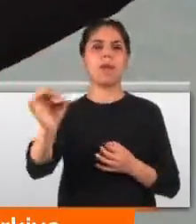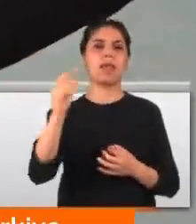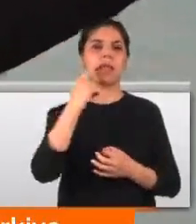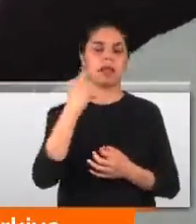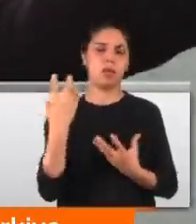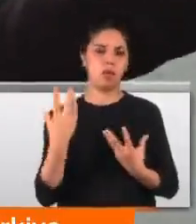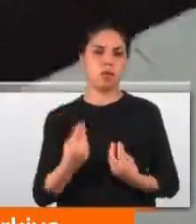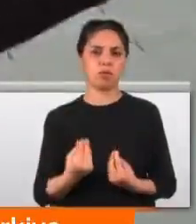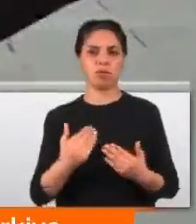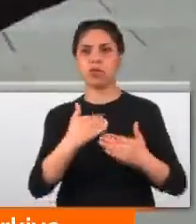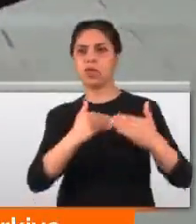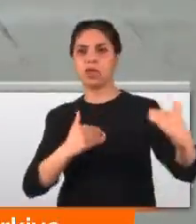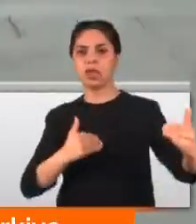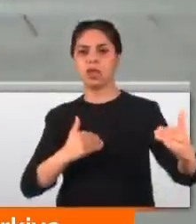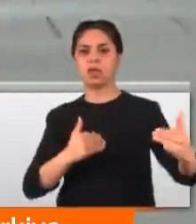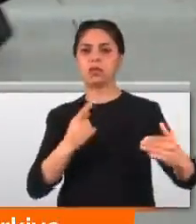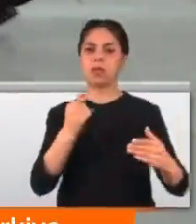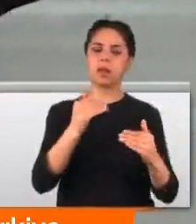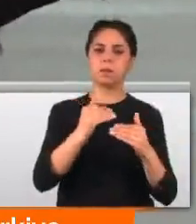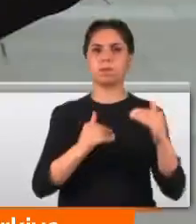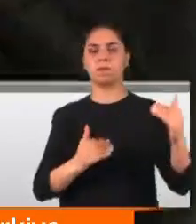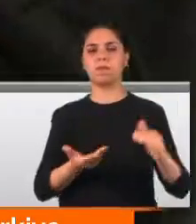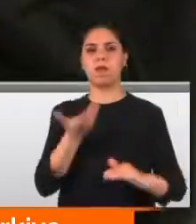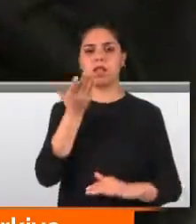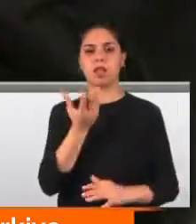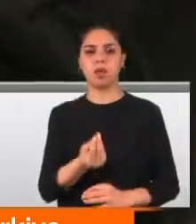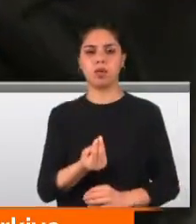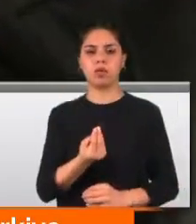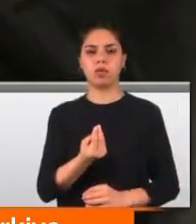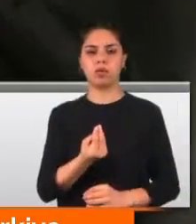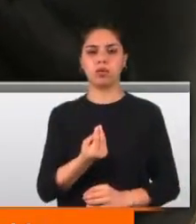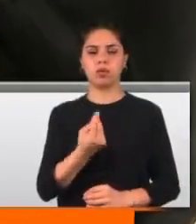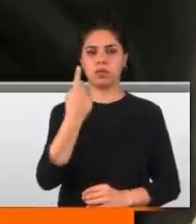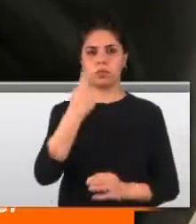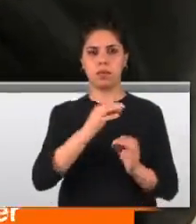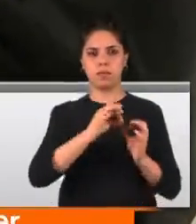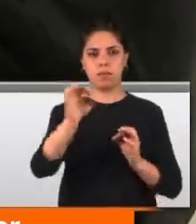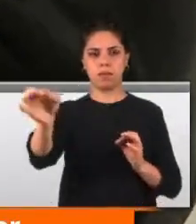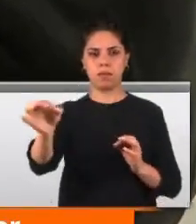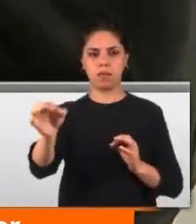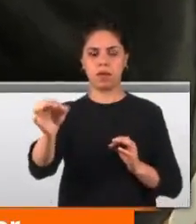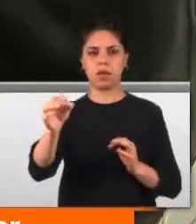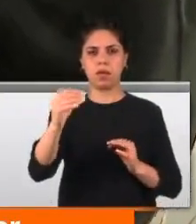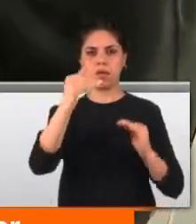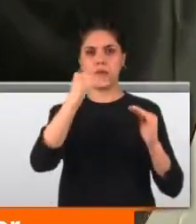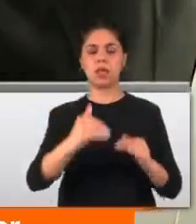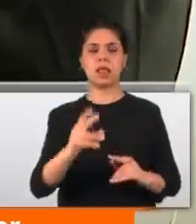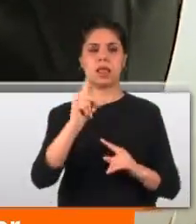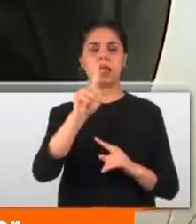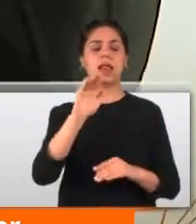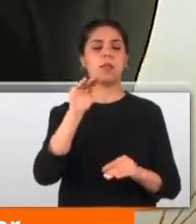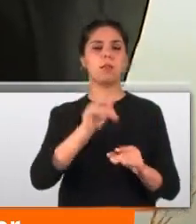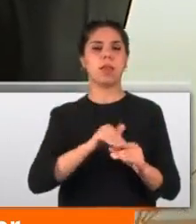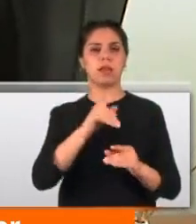metre olacak genişliği ise bundan biraz daha fazla olacak boyu 1 metre eni o ilin çıkaracağı